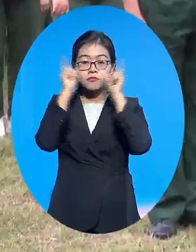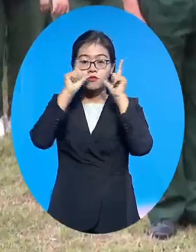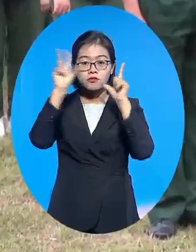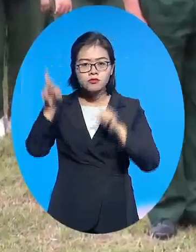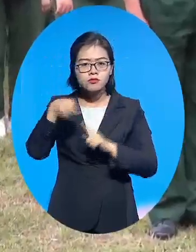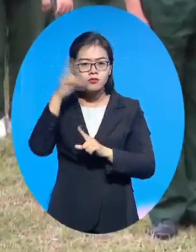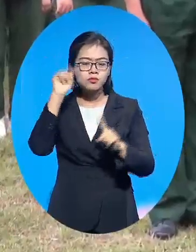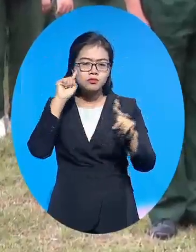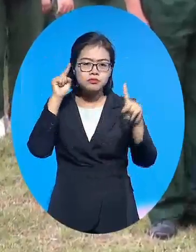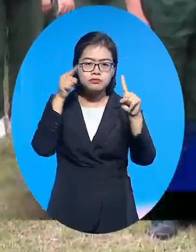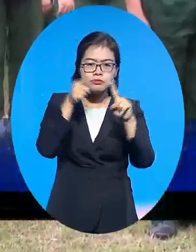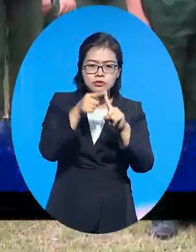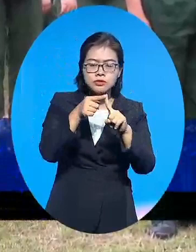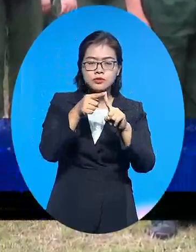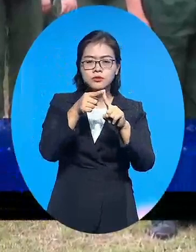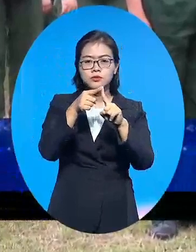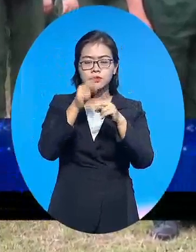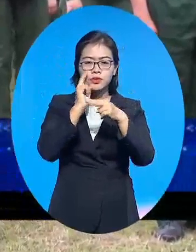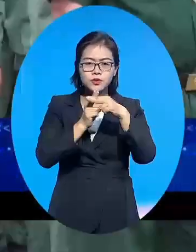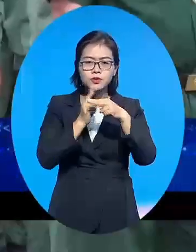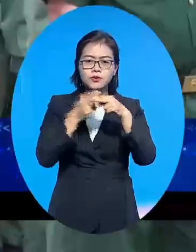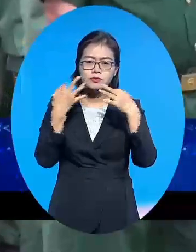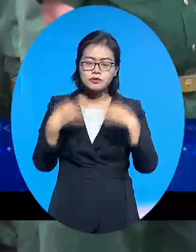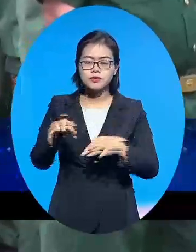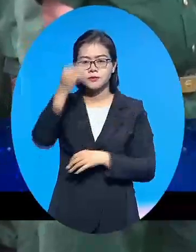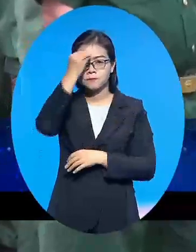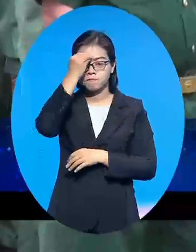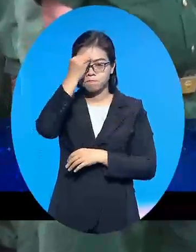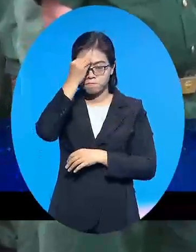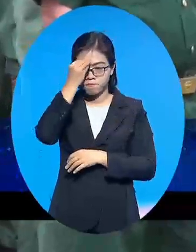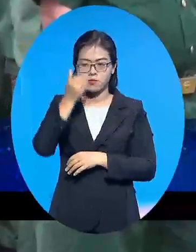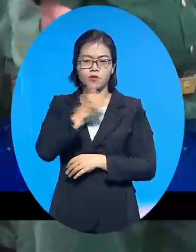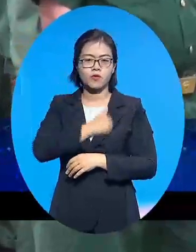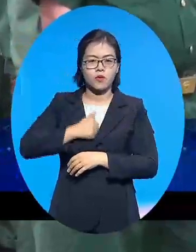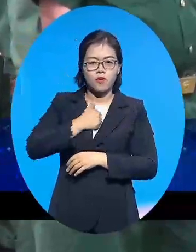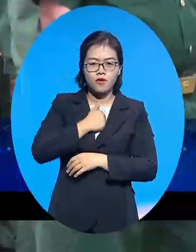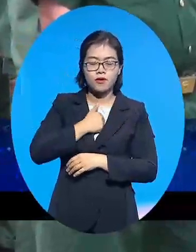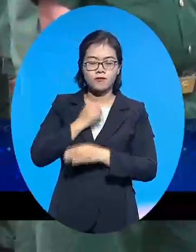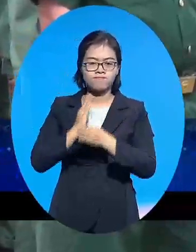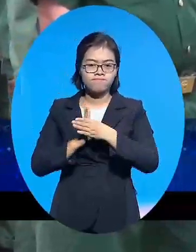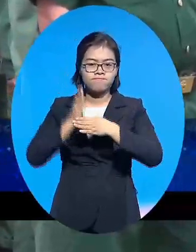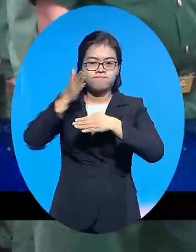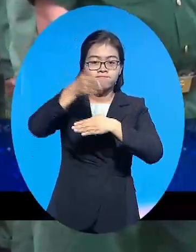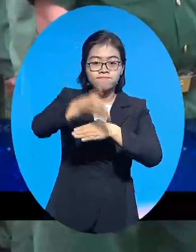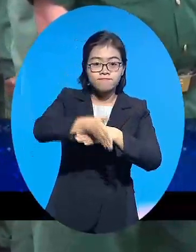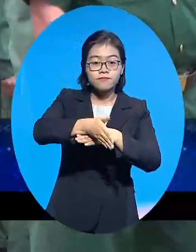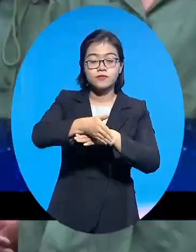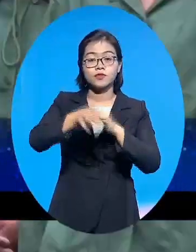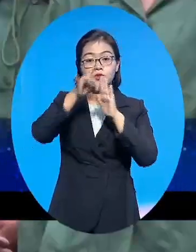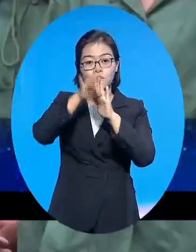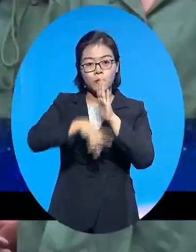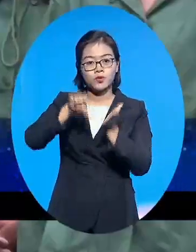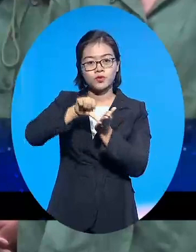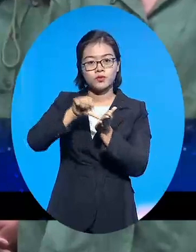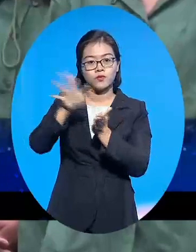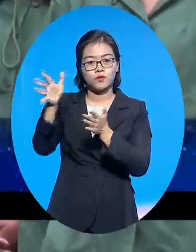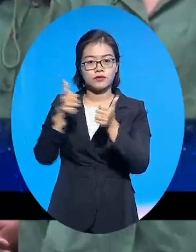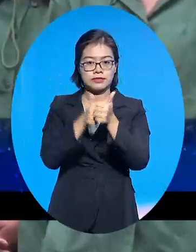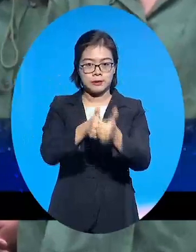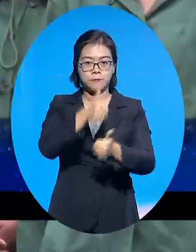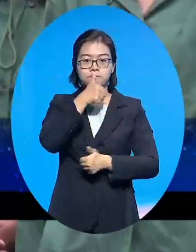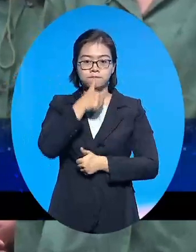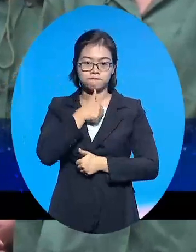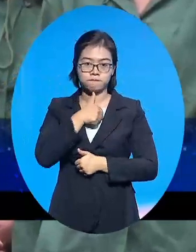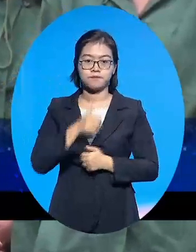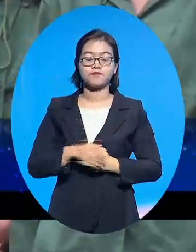tiêu yêu cầu của việc học tập rèn luyện và có ý thức khắc phục khó khăn để thực hiện nghiêm túc nội quy quy định của trung tâm kết